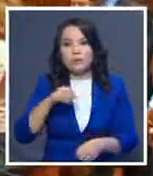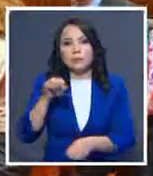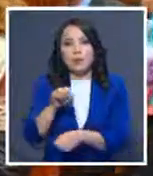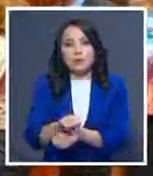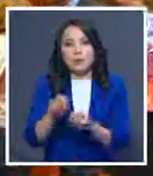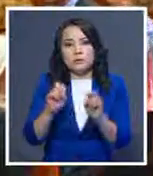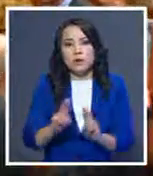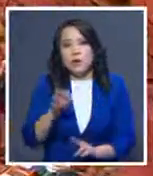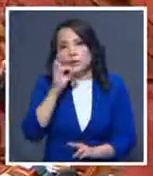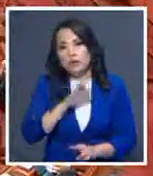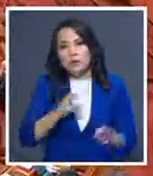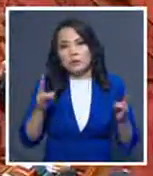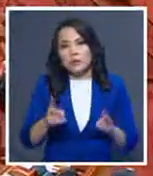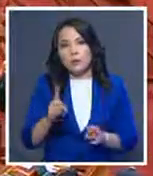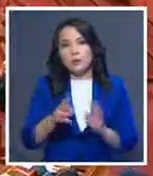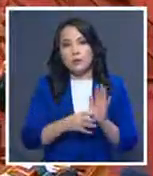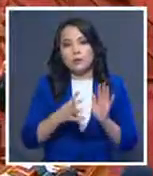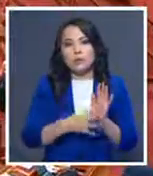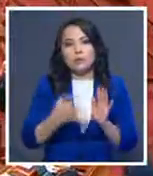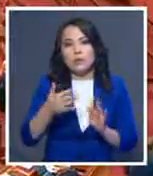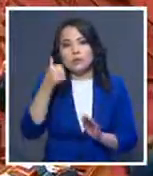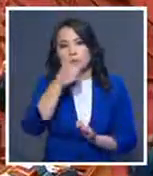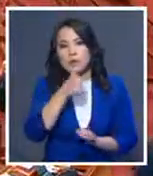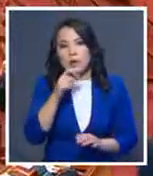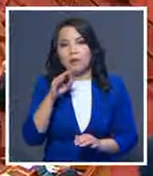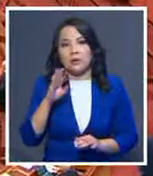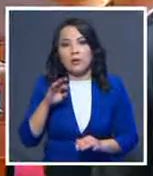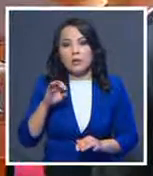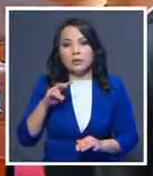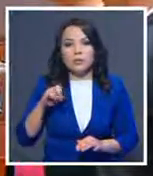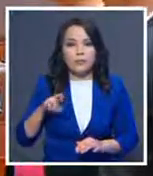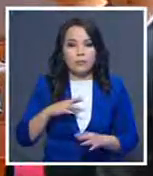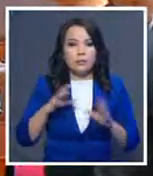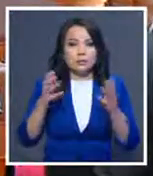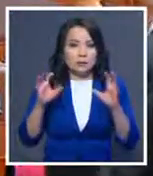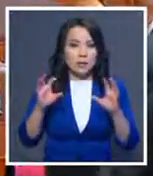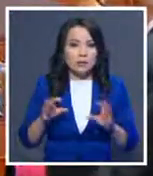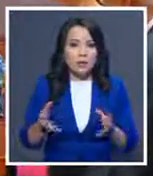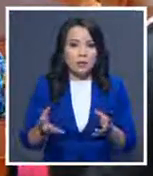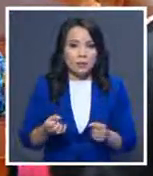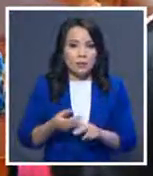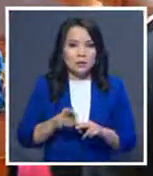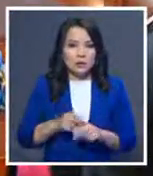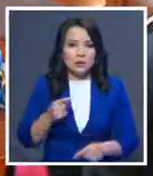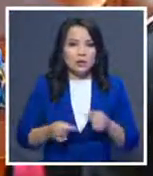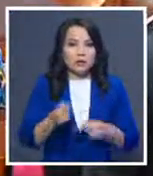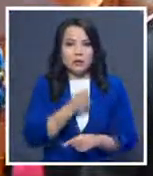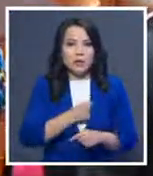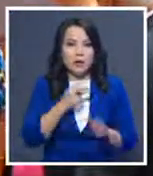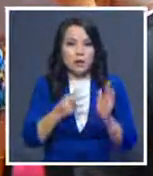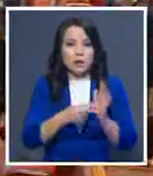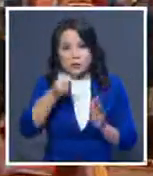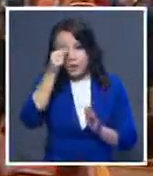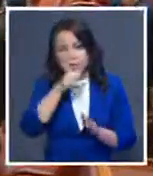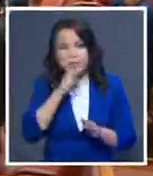кетсек, 1995 жылы Австралияда эвтаназия туралы заң қабылданып, халық арасында дау туғызғандықтан ол 7 айдан кейін